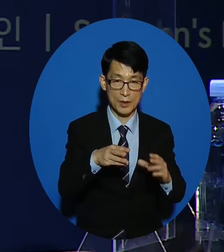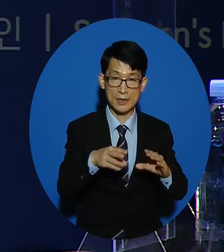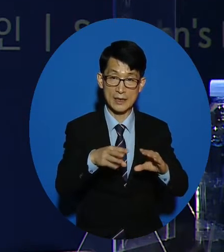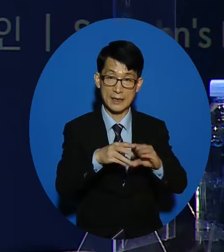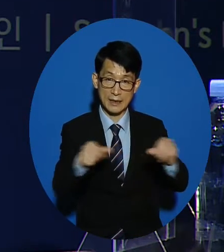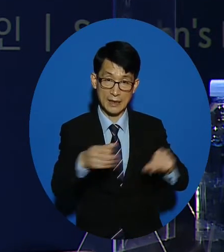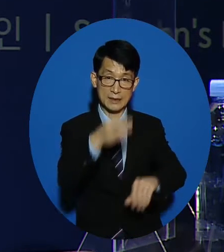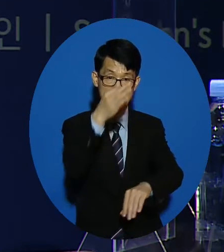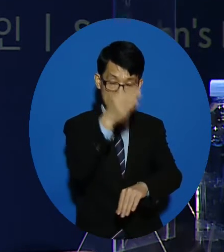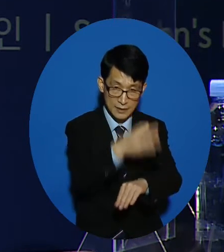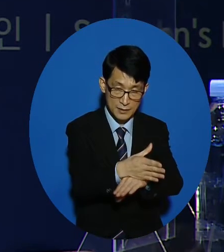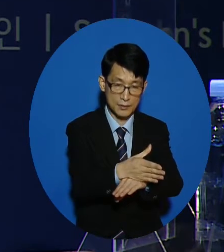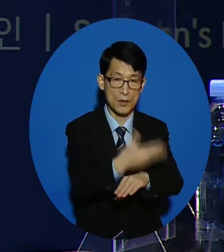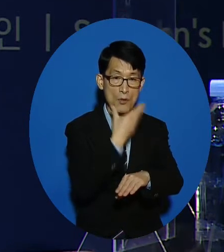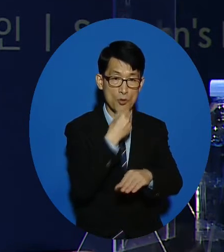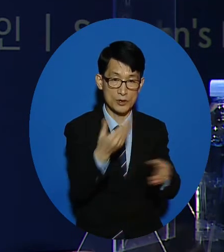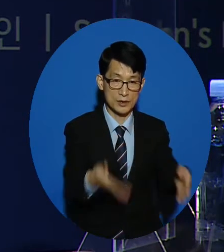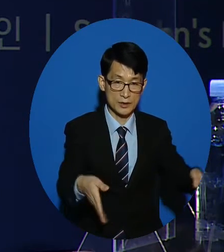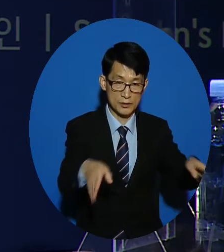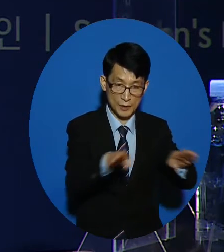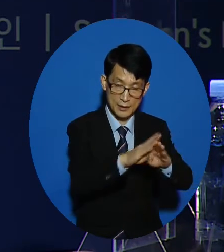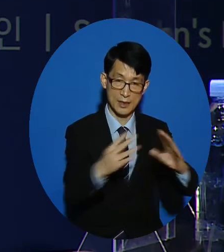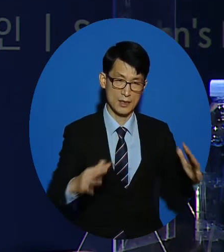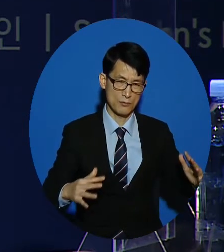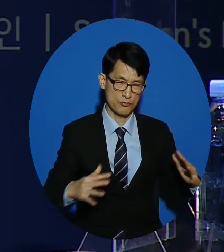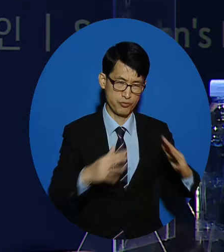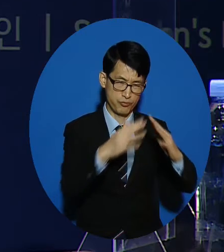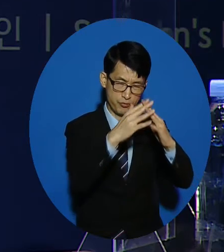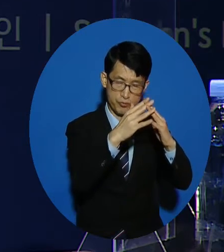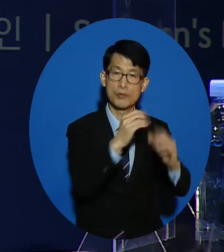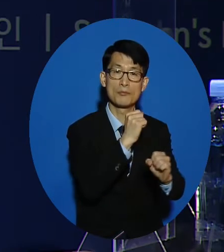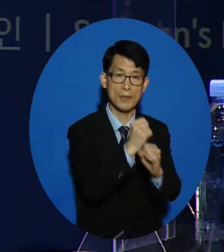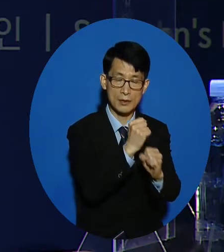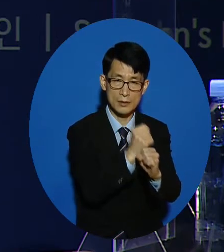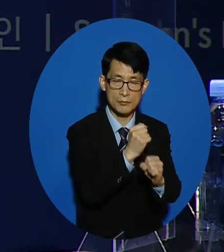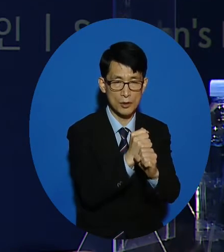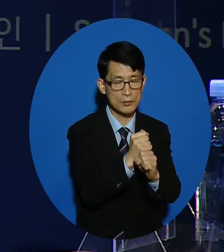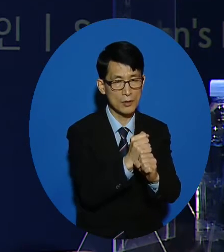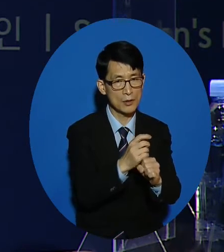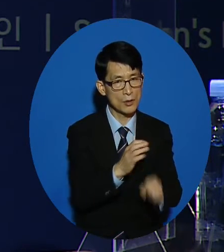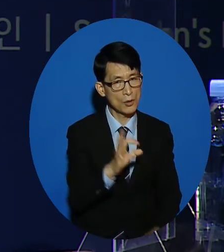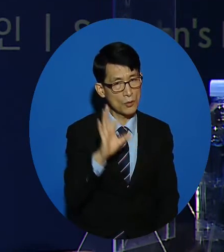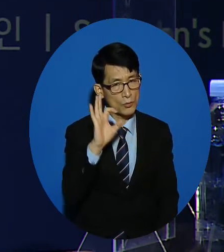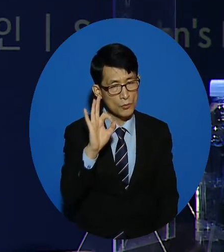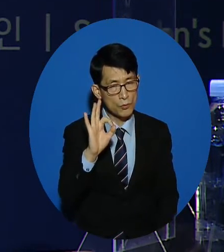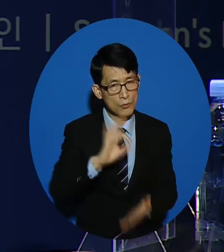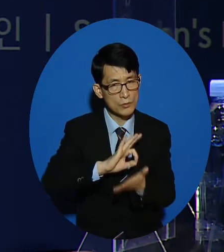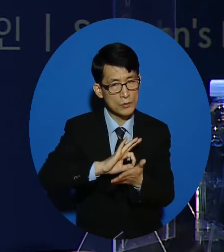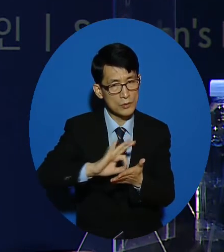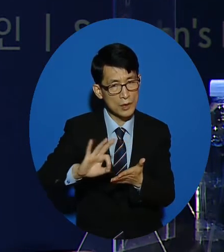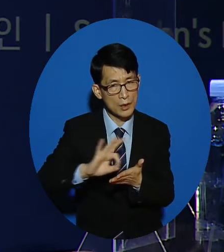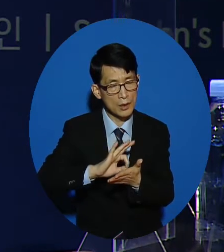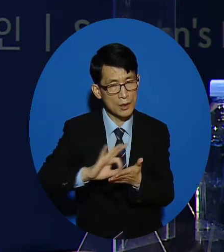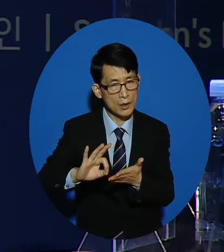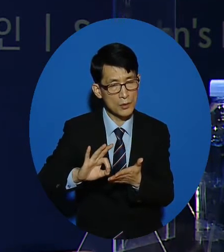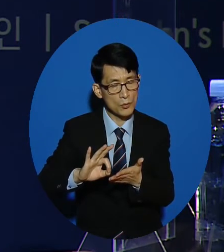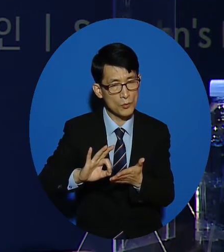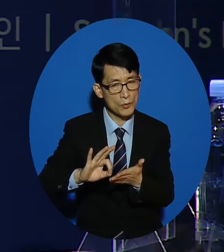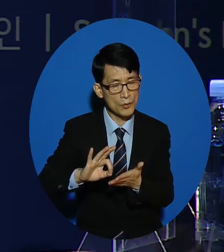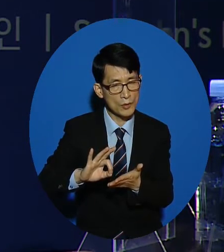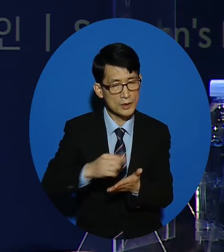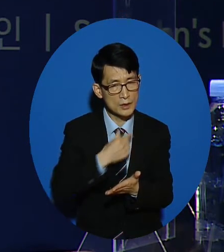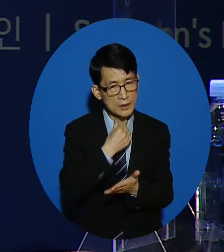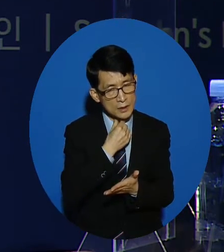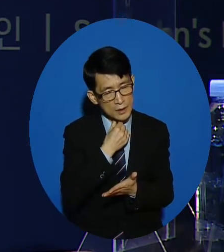사서 건립을 하려면은 요즘의 공사 시가로 따져도 한 말 못 들어도